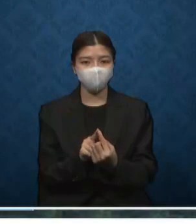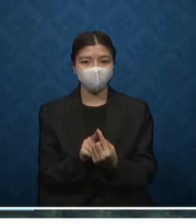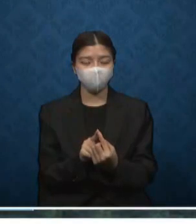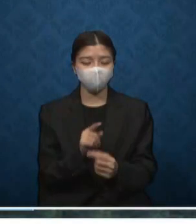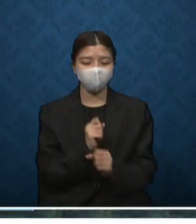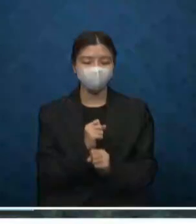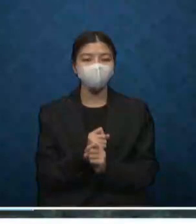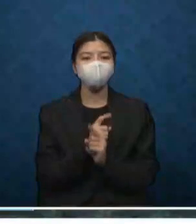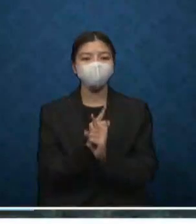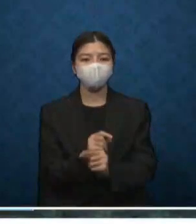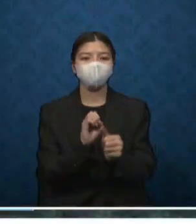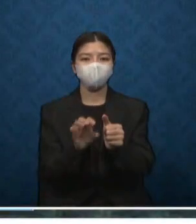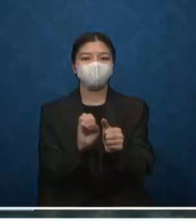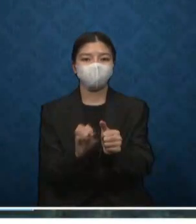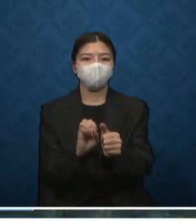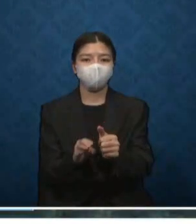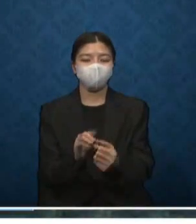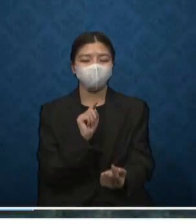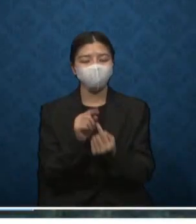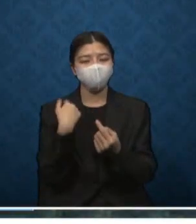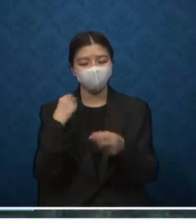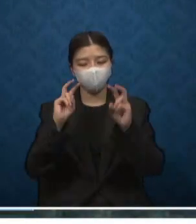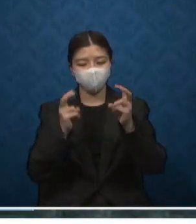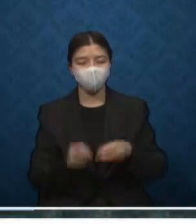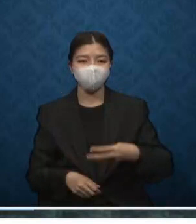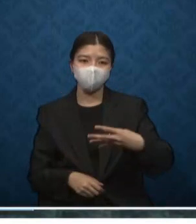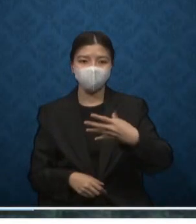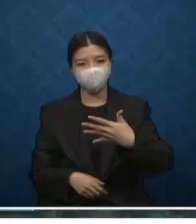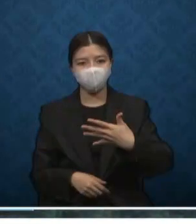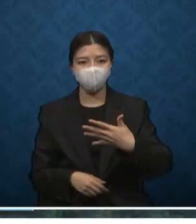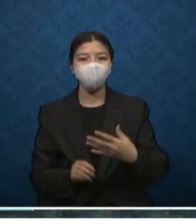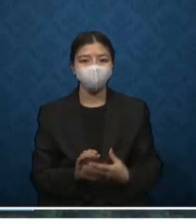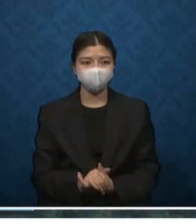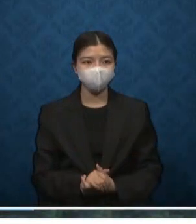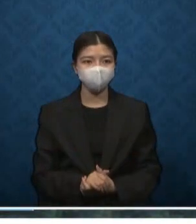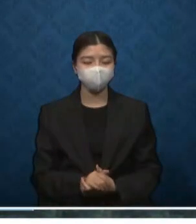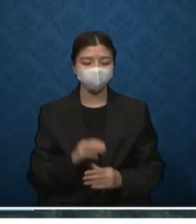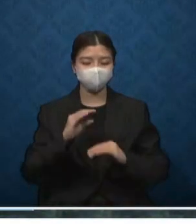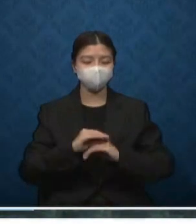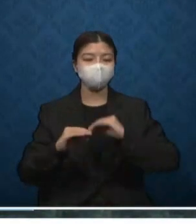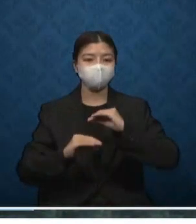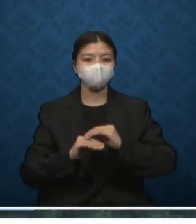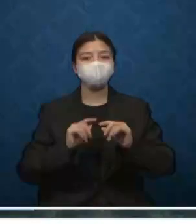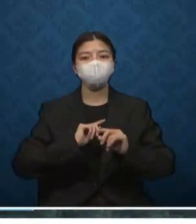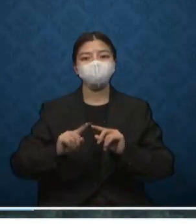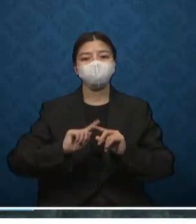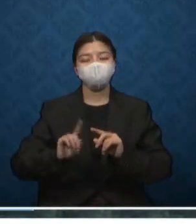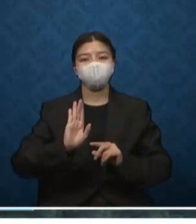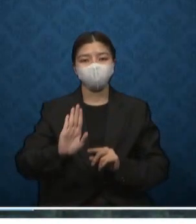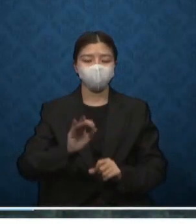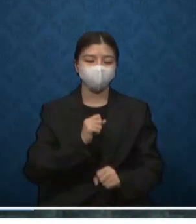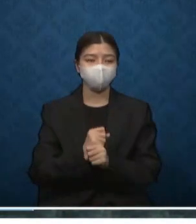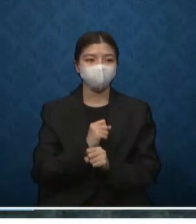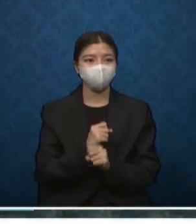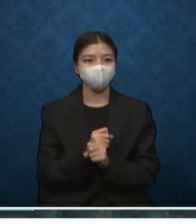ติดตามและเสนอแนะอยู่ 4-5 ประการดังต่อไปนี้นะครับจากโครงการต่างๆที่ปรากฏ